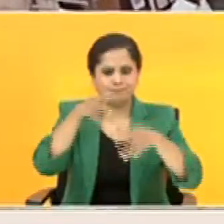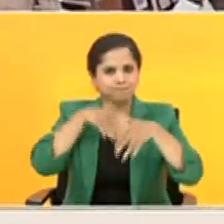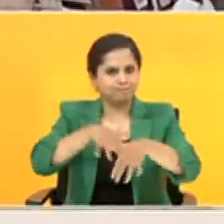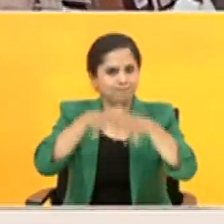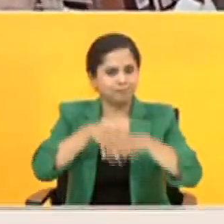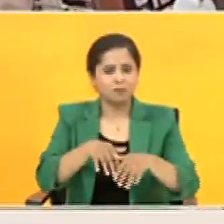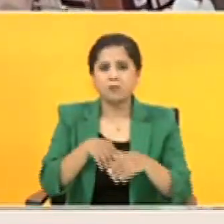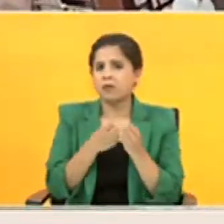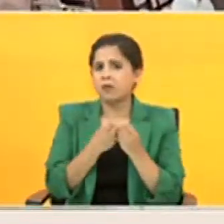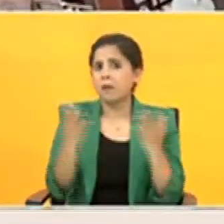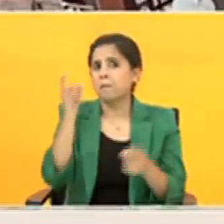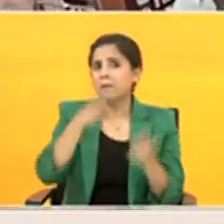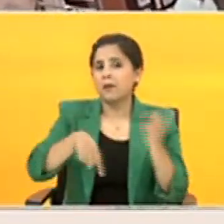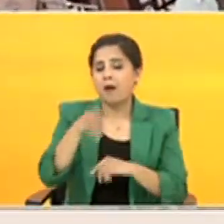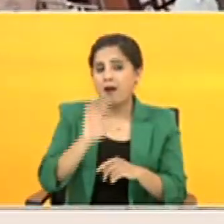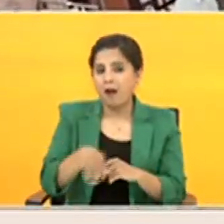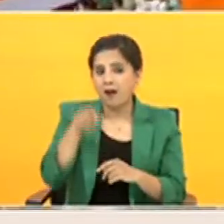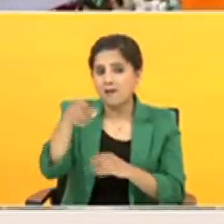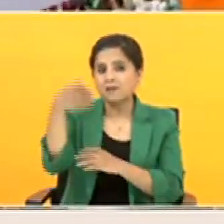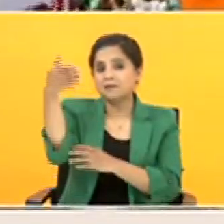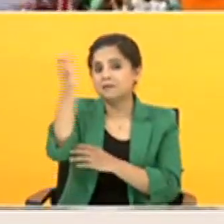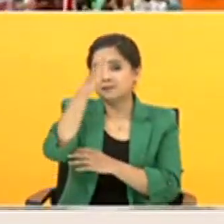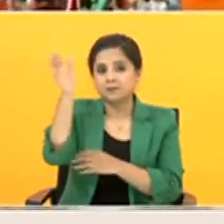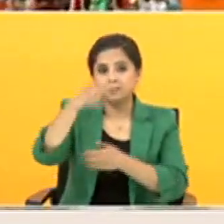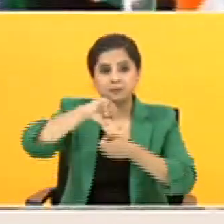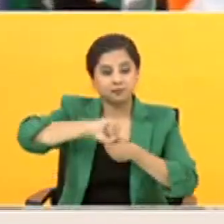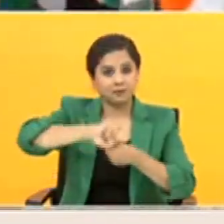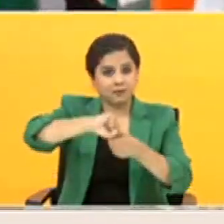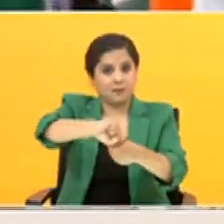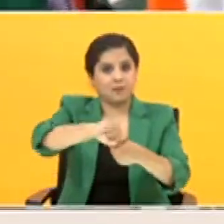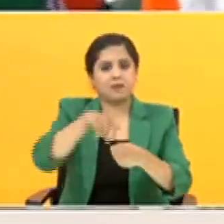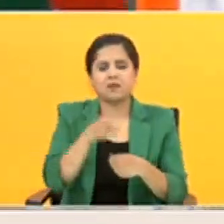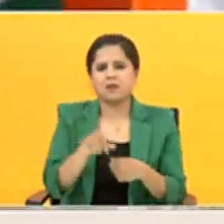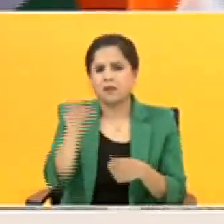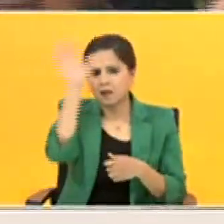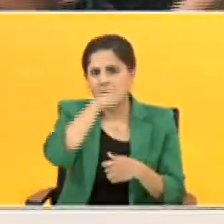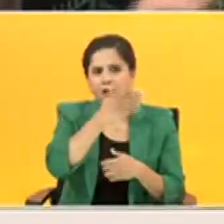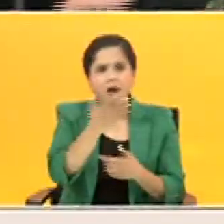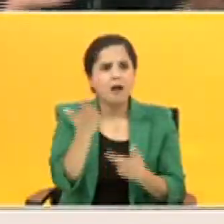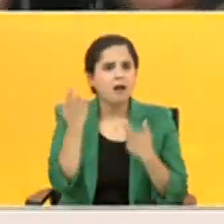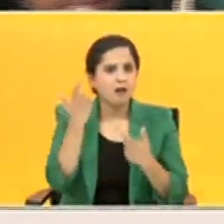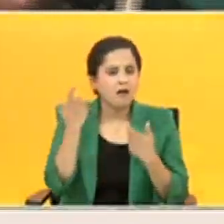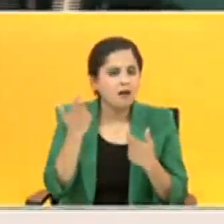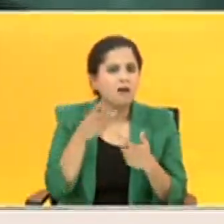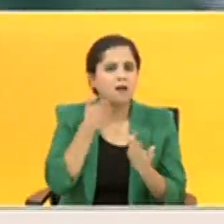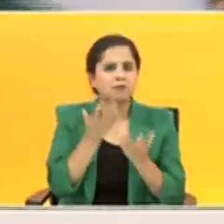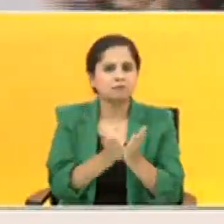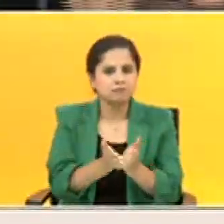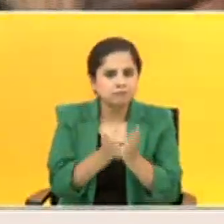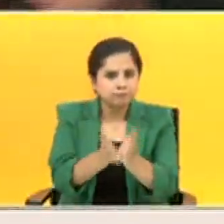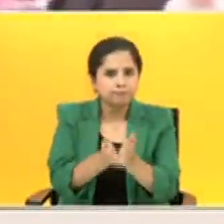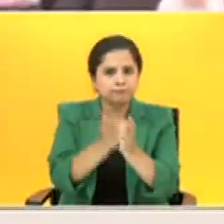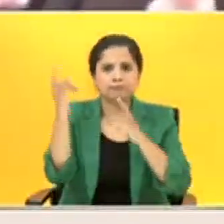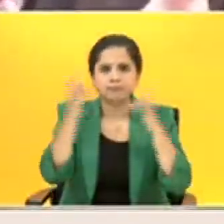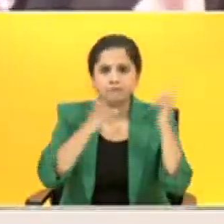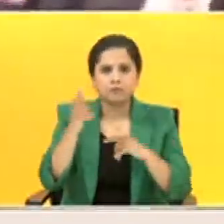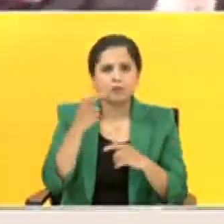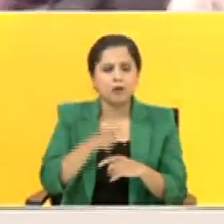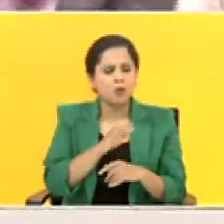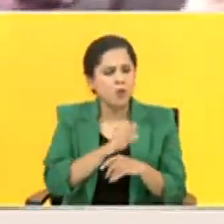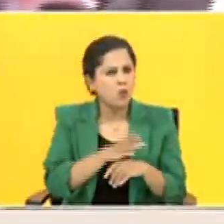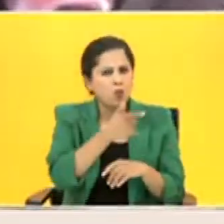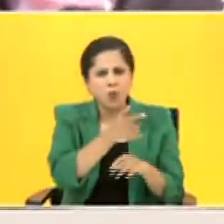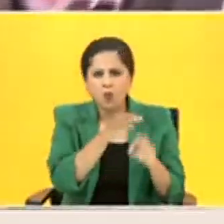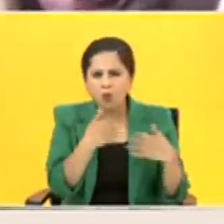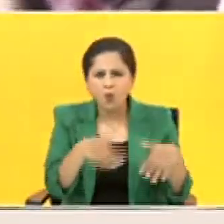लोग हाथों में तिरंगा लेकर देश की सेना, उसके प्रति वंदन अभिनंदन